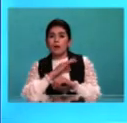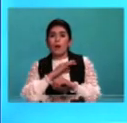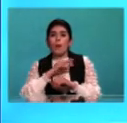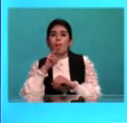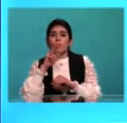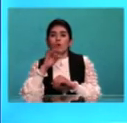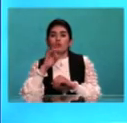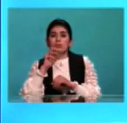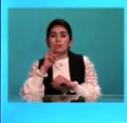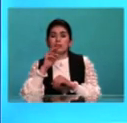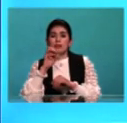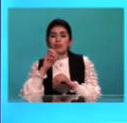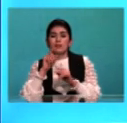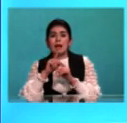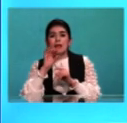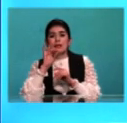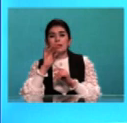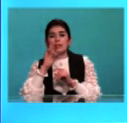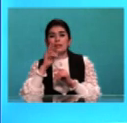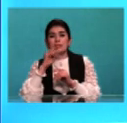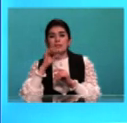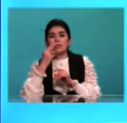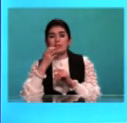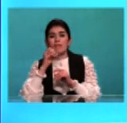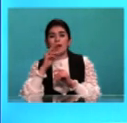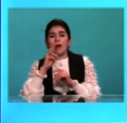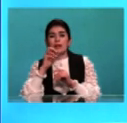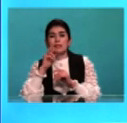процесс аутентификации и идентификации.